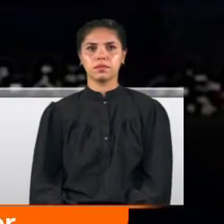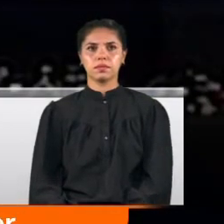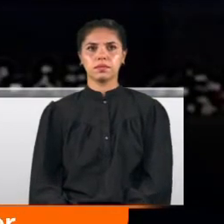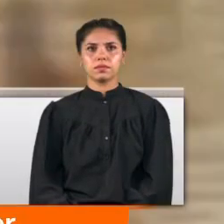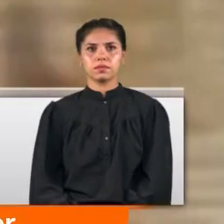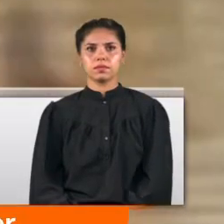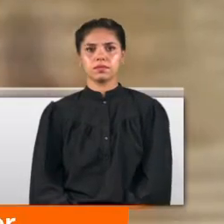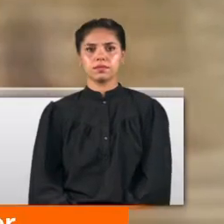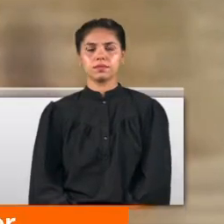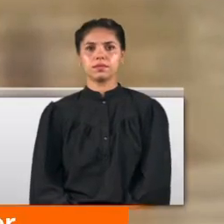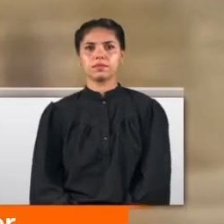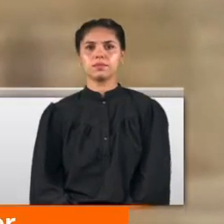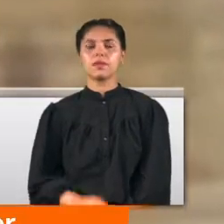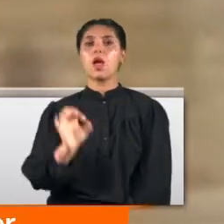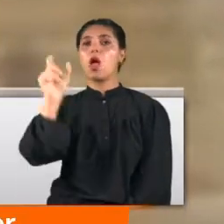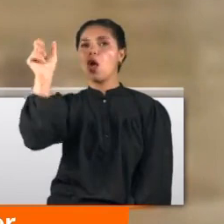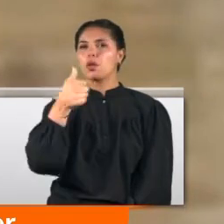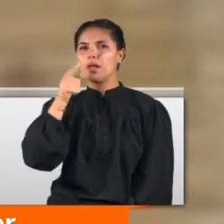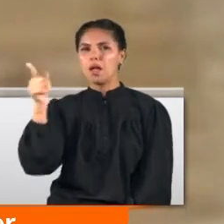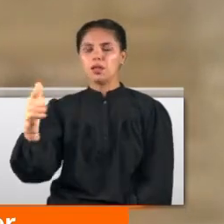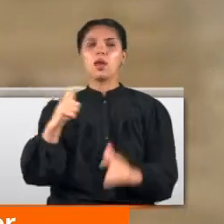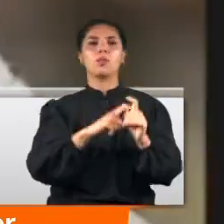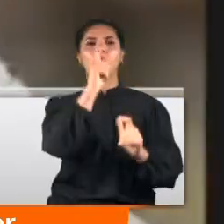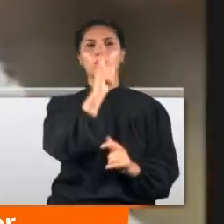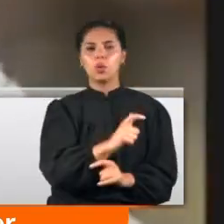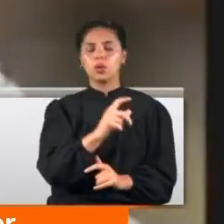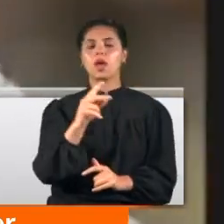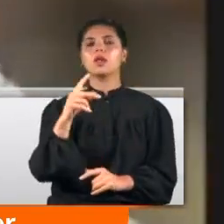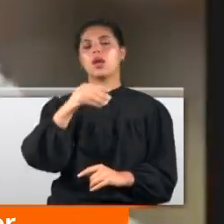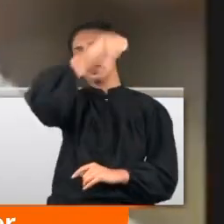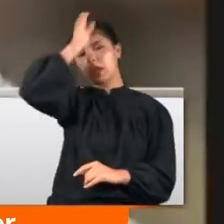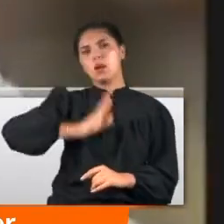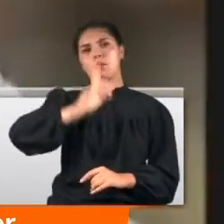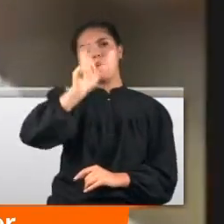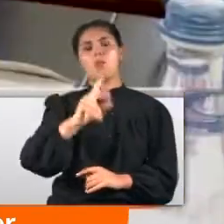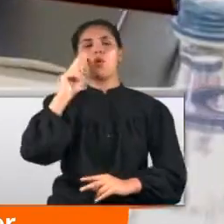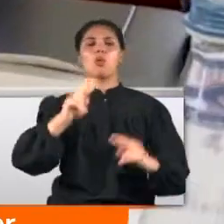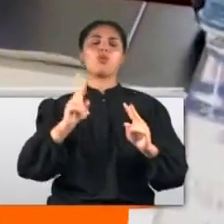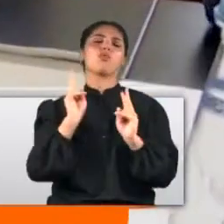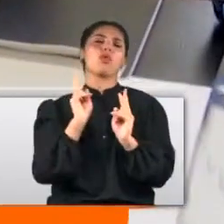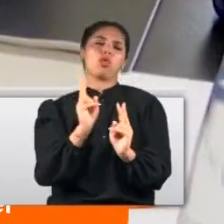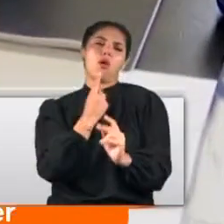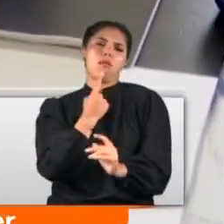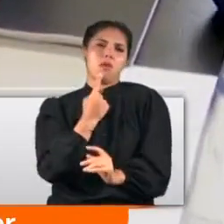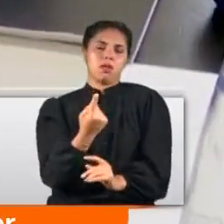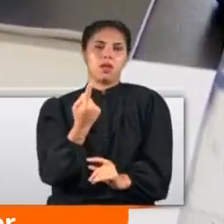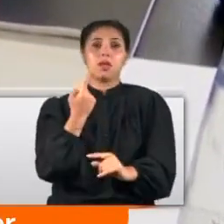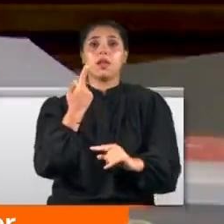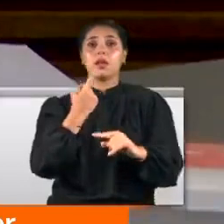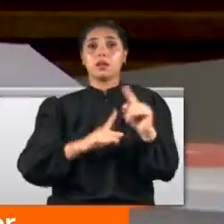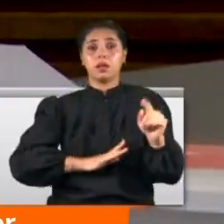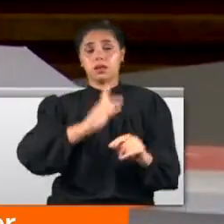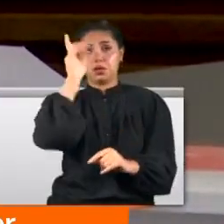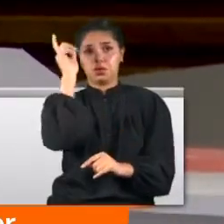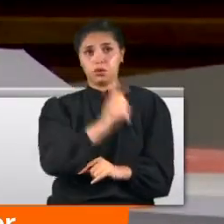yol açacağız. Özel ve Günaydın'sa İmamoğlu görüşmesinin etik olduğunun altını çizdi. Özgür Özel, Kılıçdaroğlu koltuğu